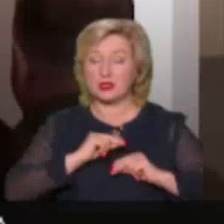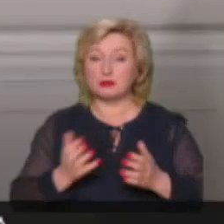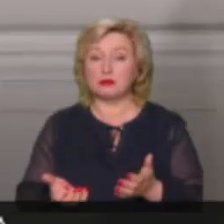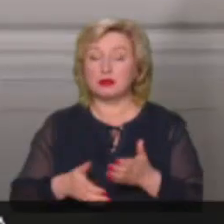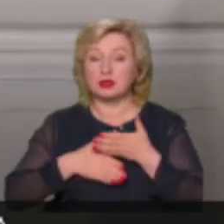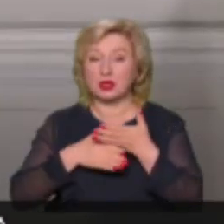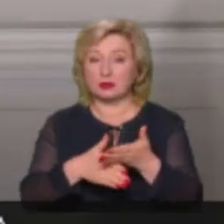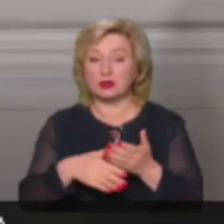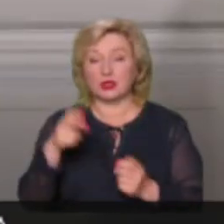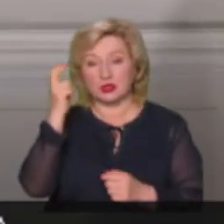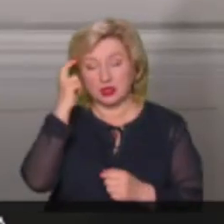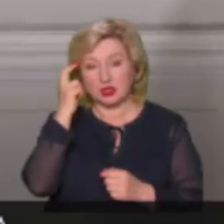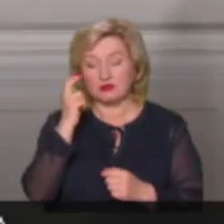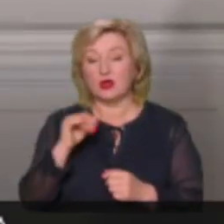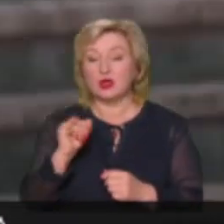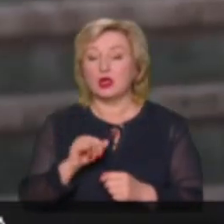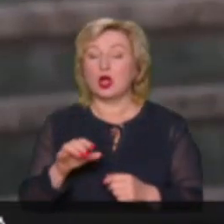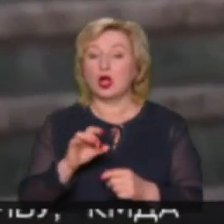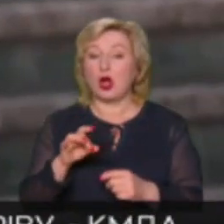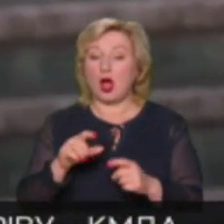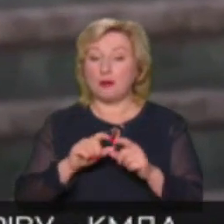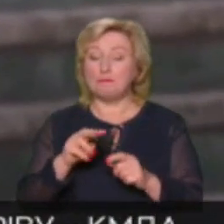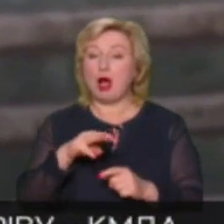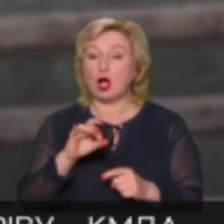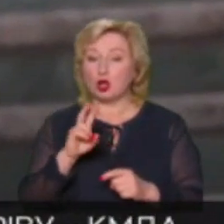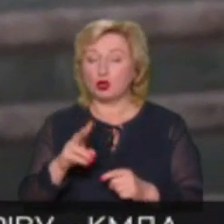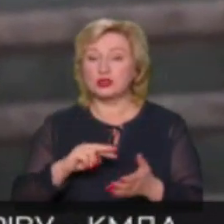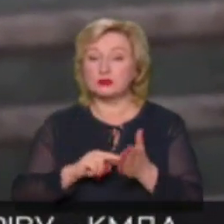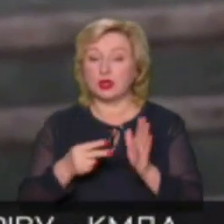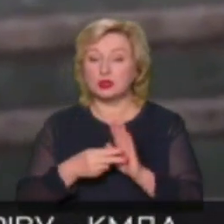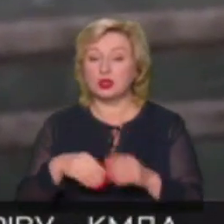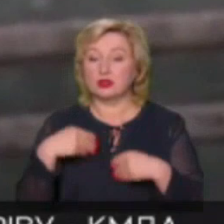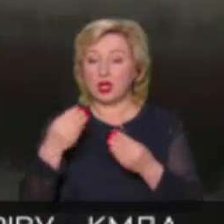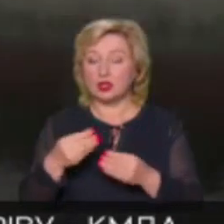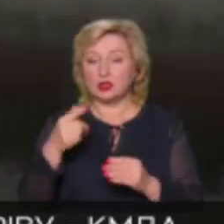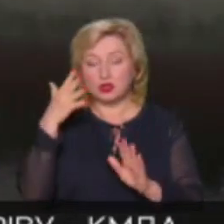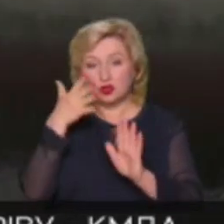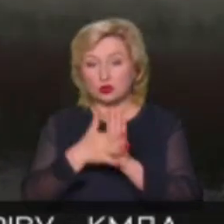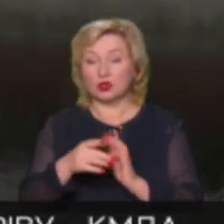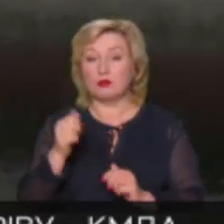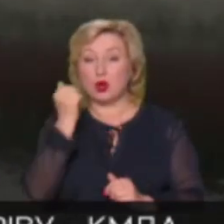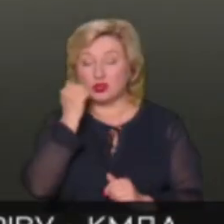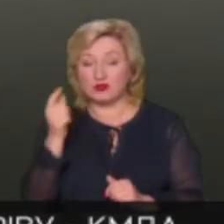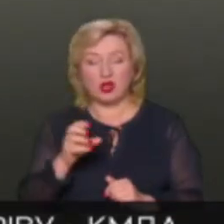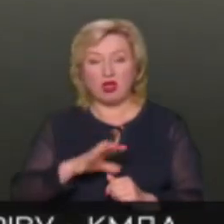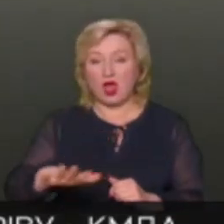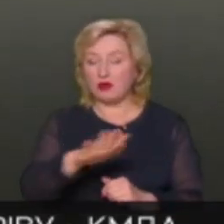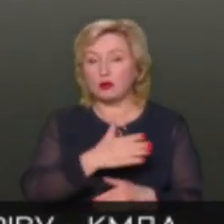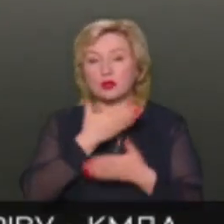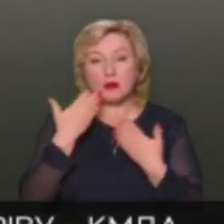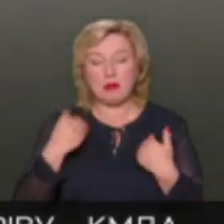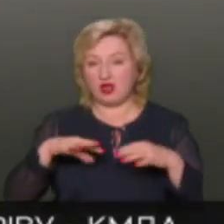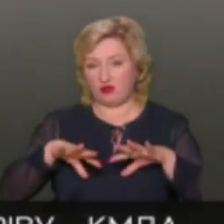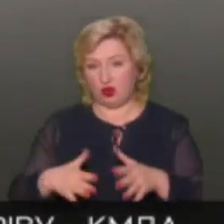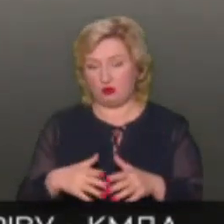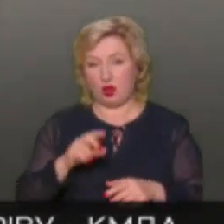Київ. І агентство Reuters пише, що Макрон збирається дати зрозуміти Москві, що в Європі немає втоми від України,